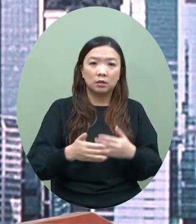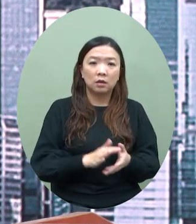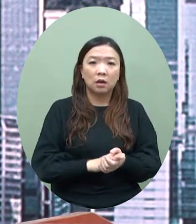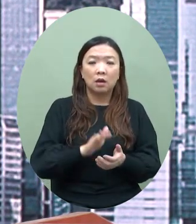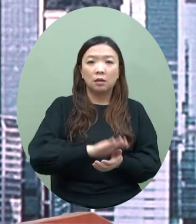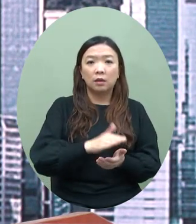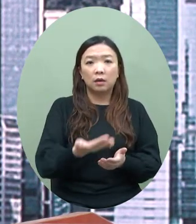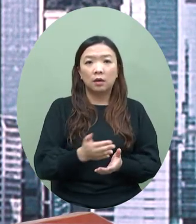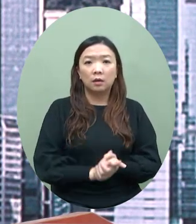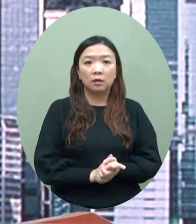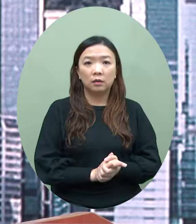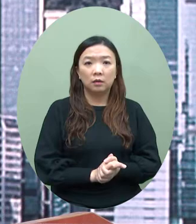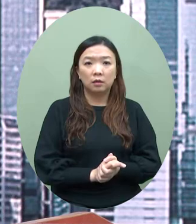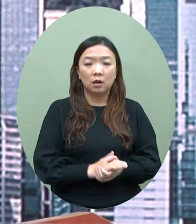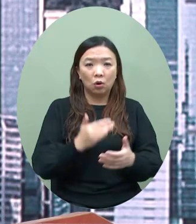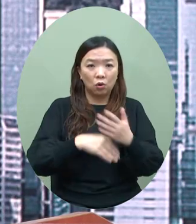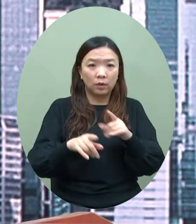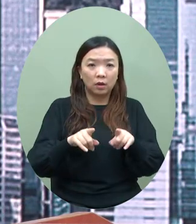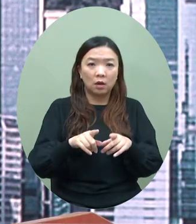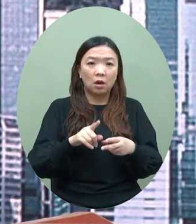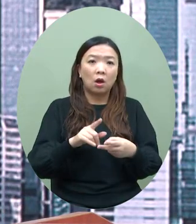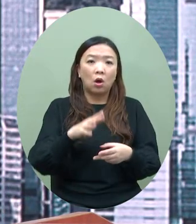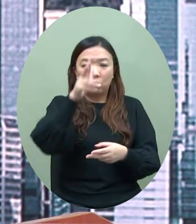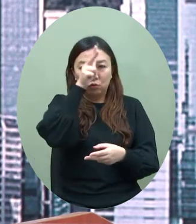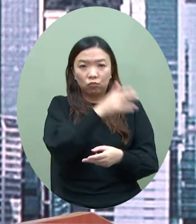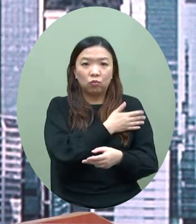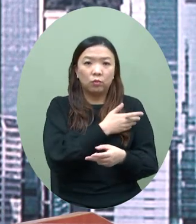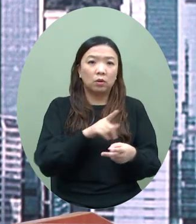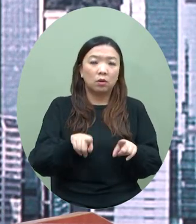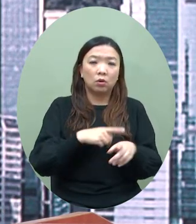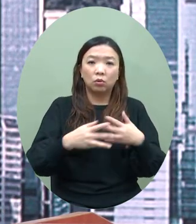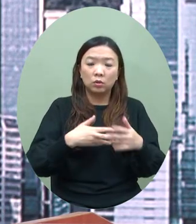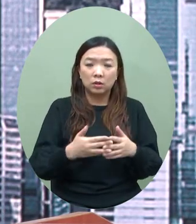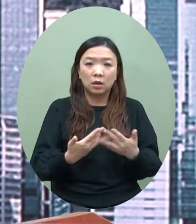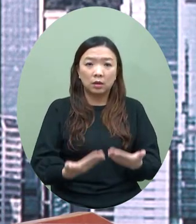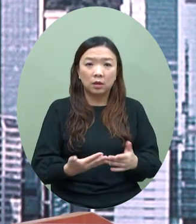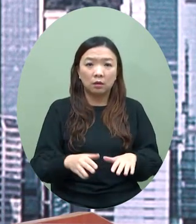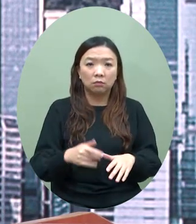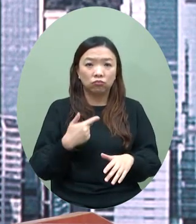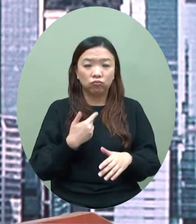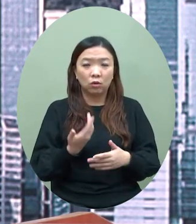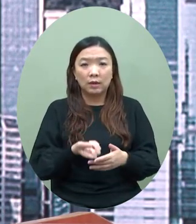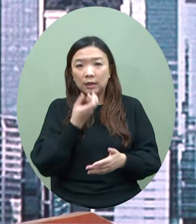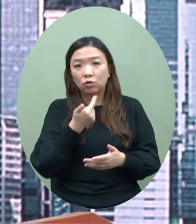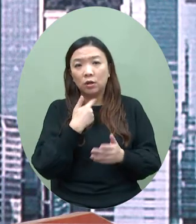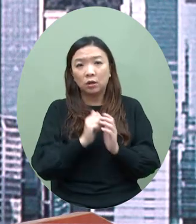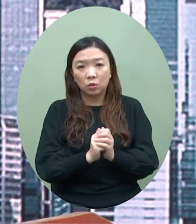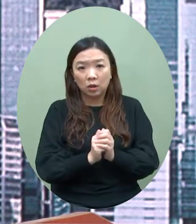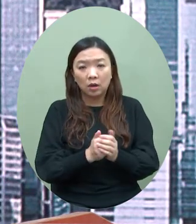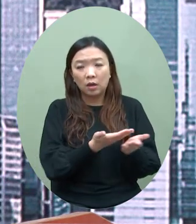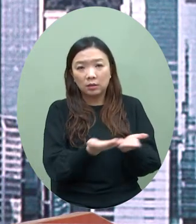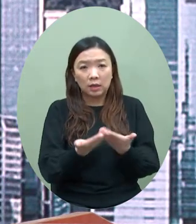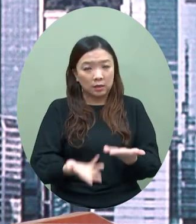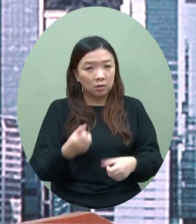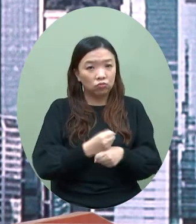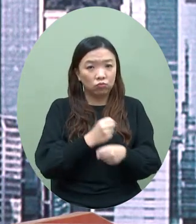為當中嘅公務員同事呢，所有嘅一樣嘢就而家我哋提出嘅要求，就係請現職嘅公